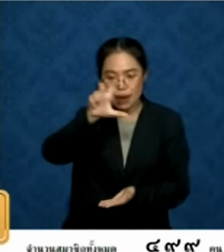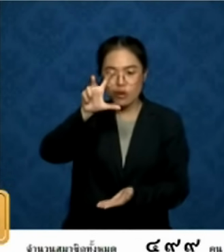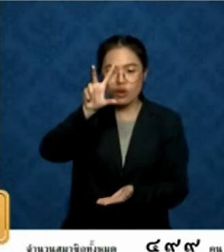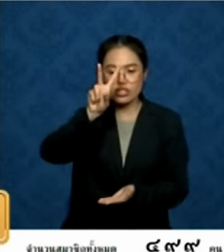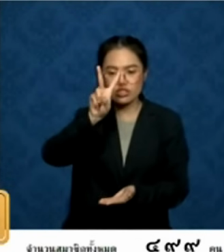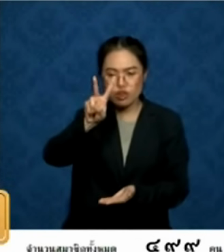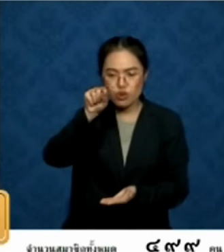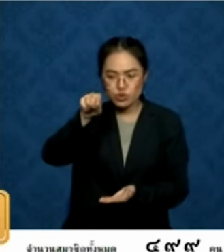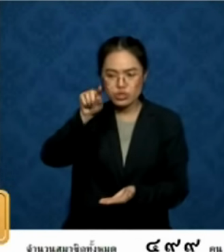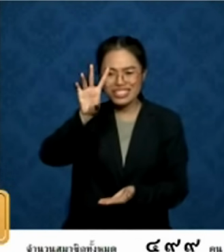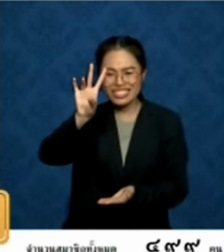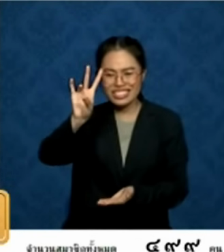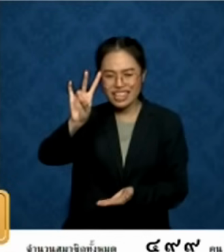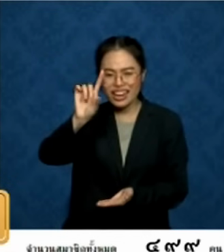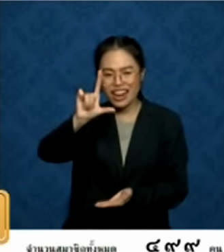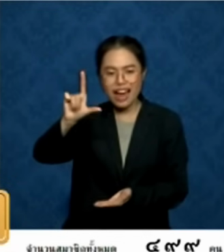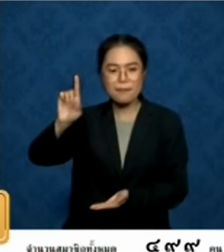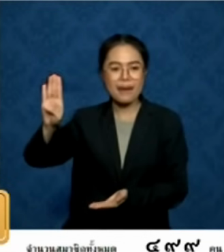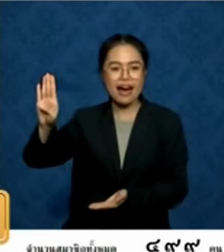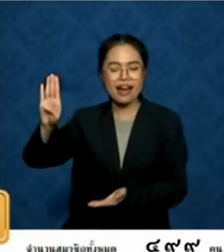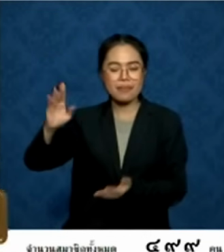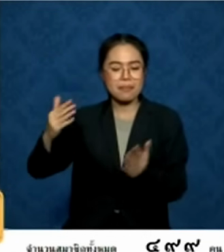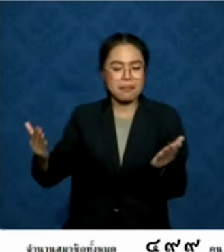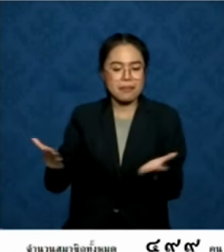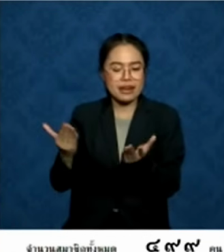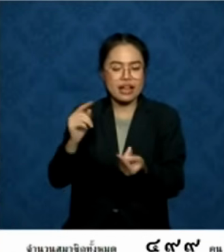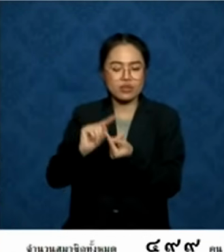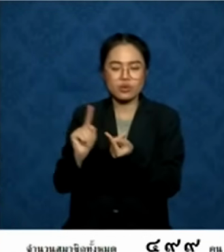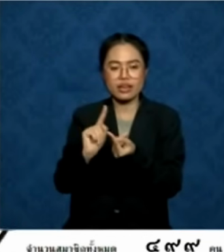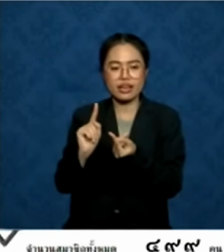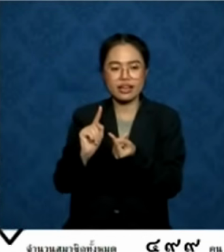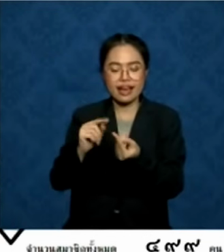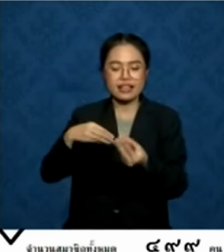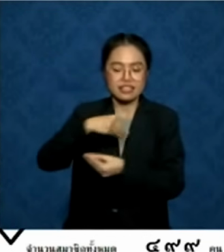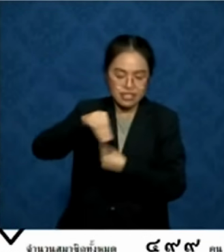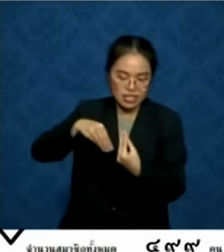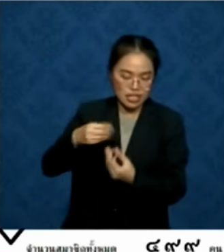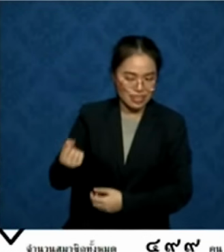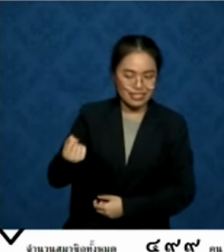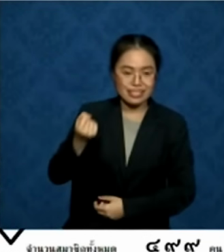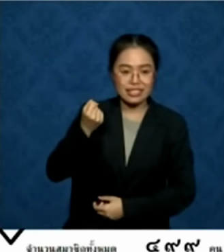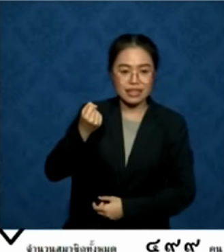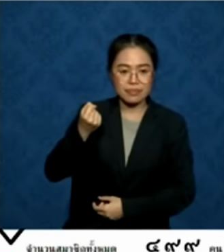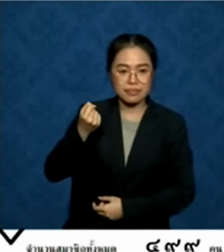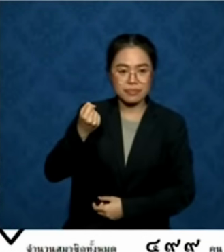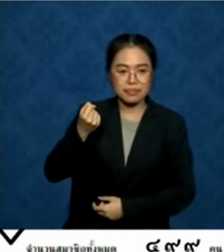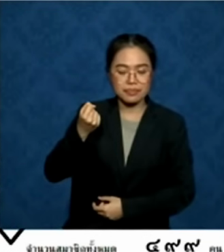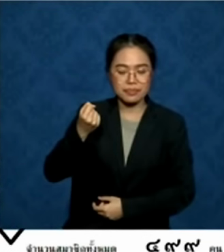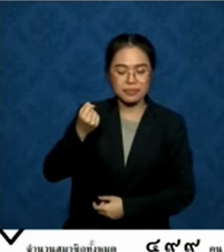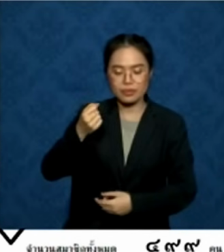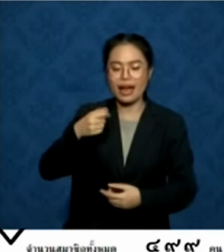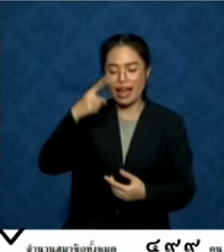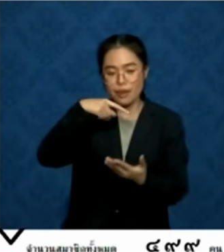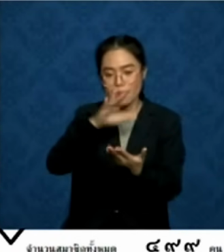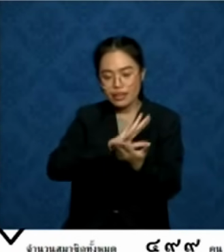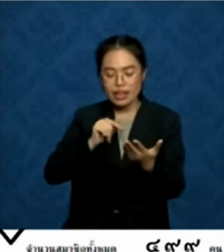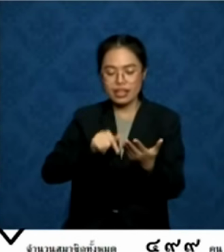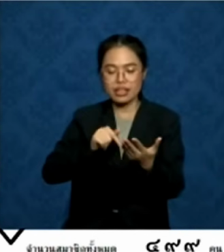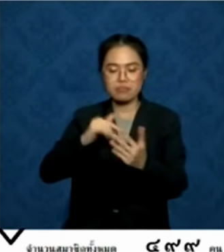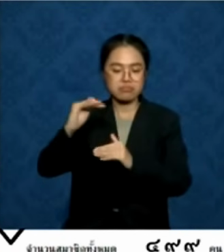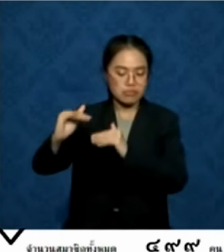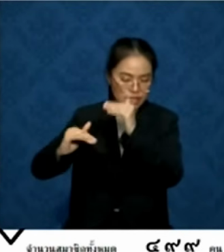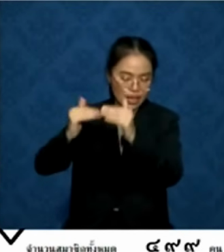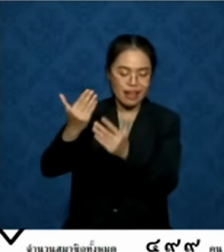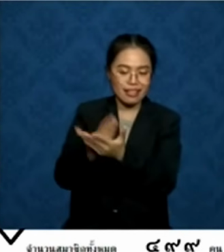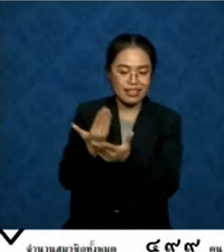เพื่อเพิ่มศักยภาพและเสริมสร้างความเข้มแข็งของเศรษฐกิจฐานรากภายในประเทศให้สามารถสร้างราย